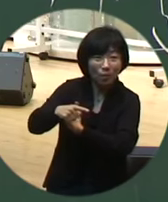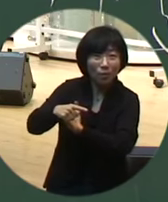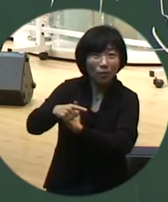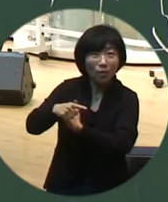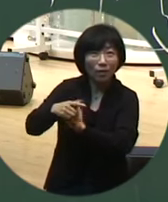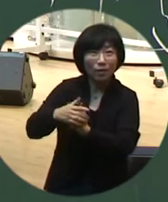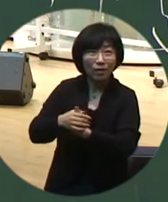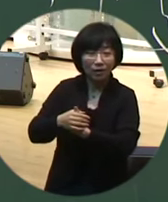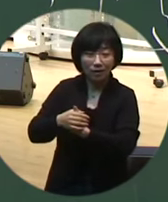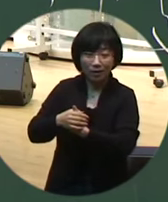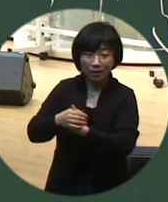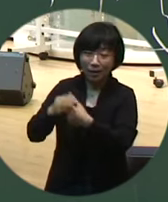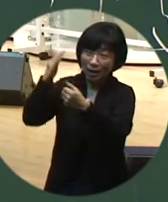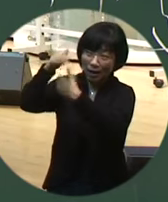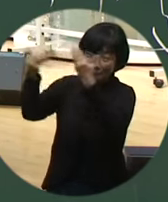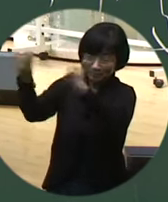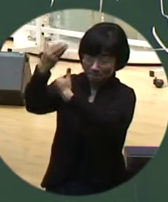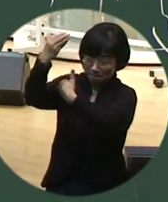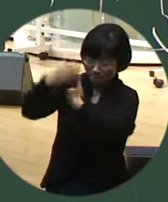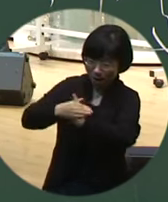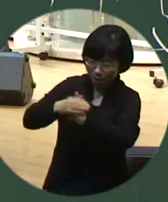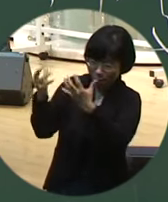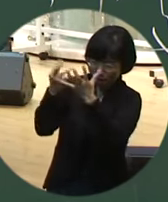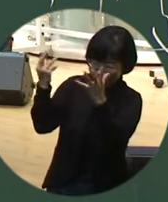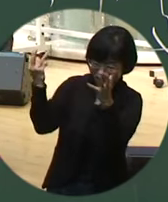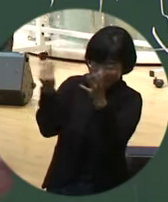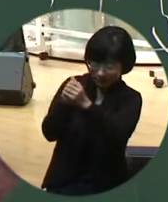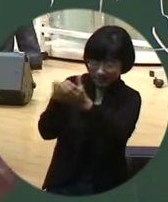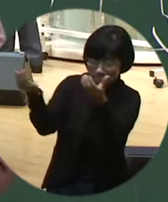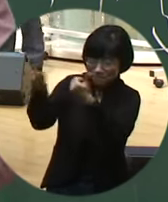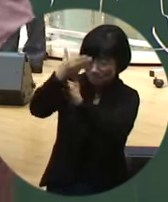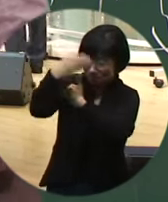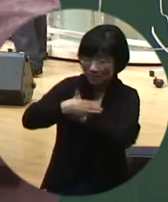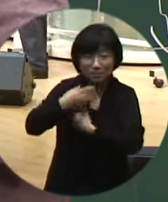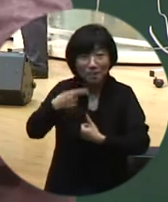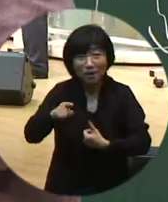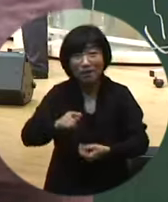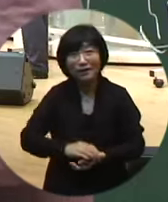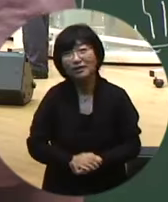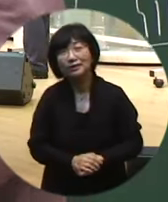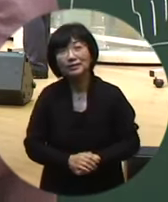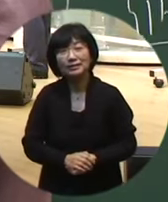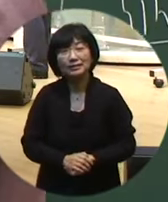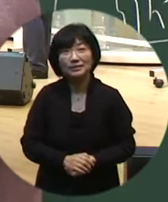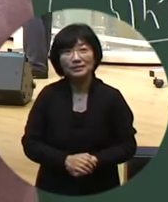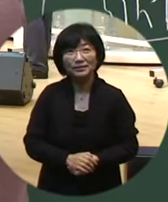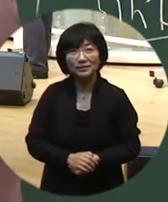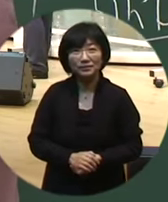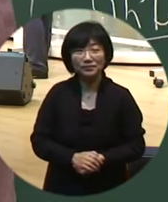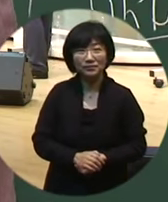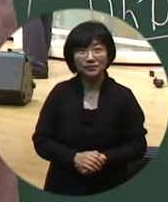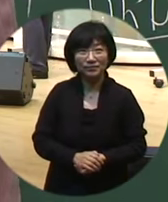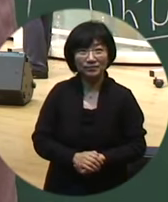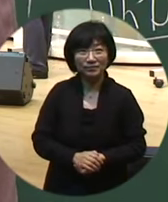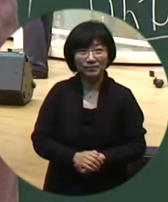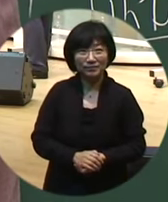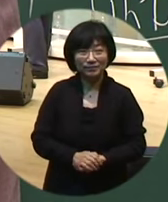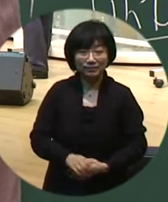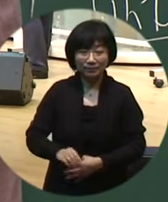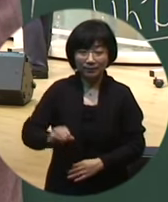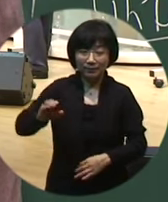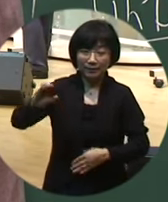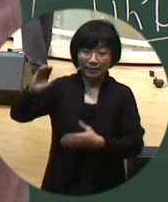이제 우리에게 절대 사명이잖아요. There's a goal that God has for you and me, and that's the absolute mission. 그리스도 안에서